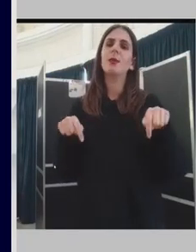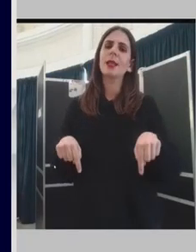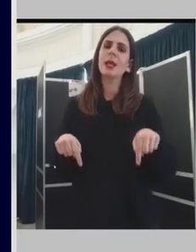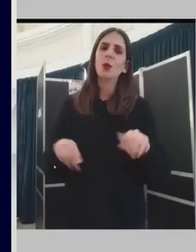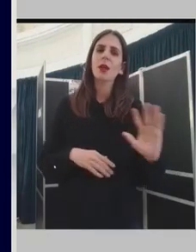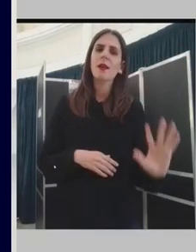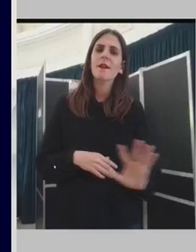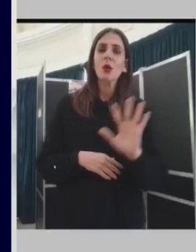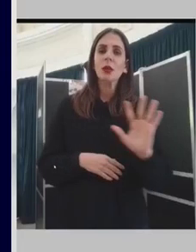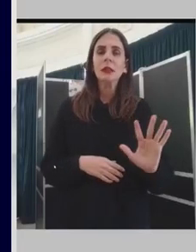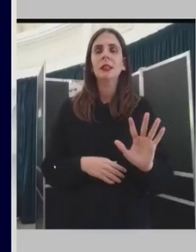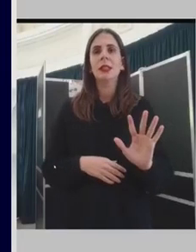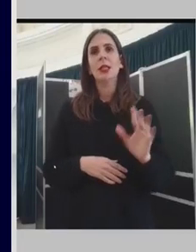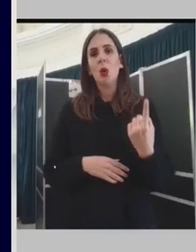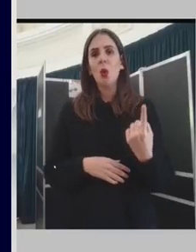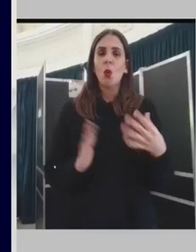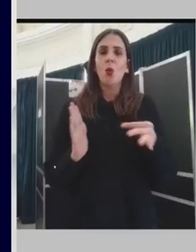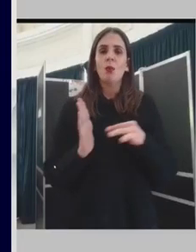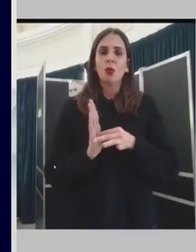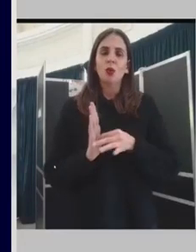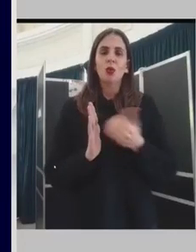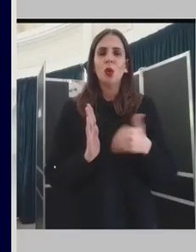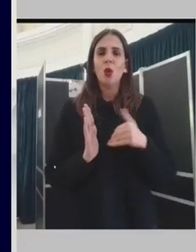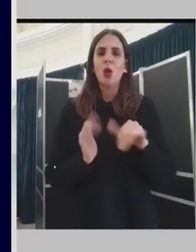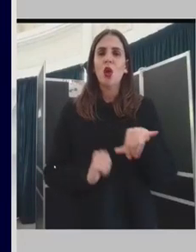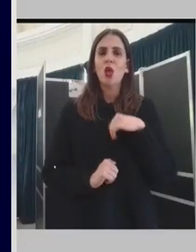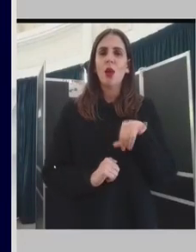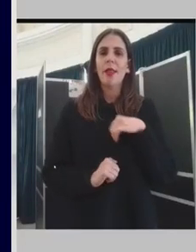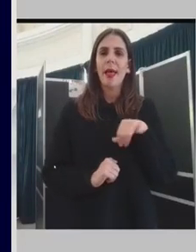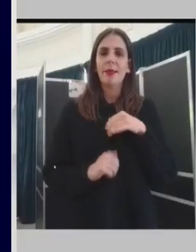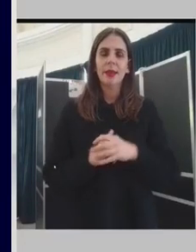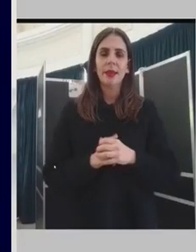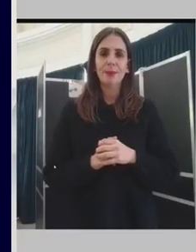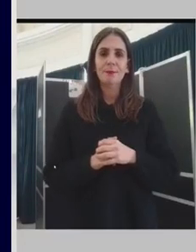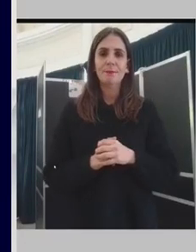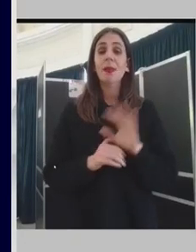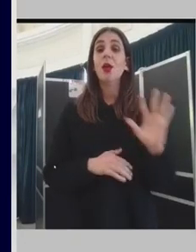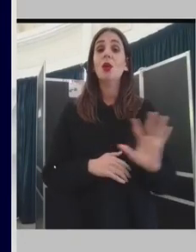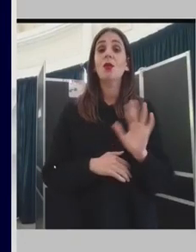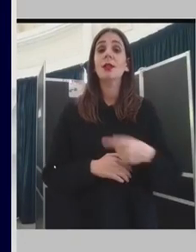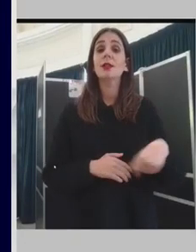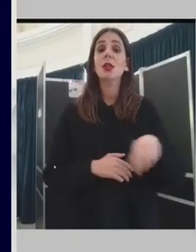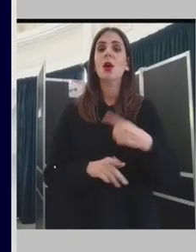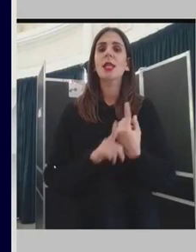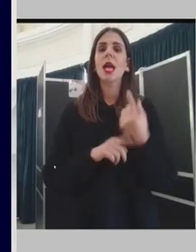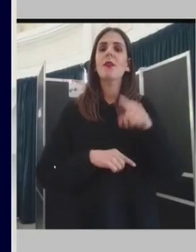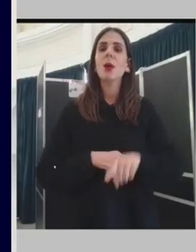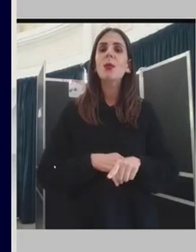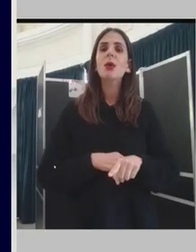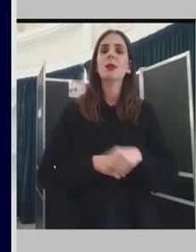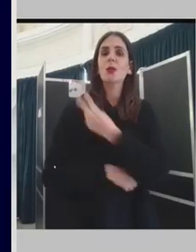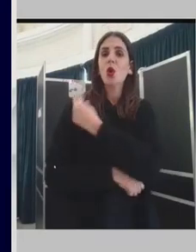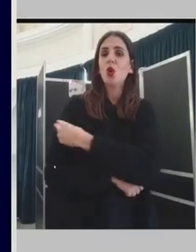ecco la nota dolente, probabilmente dovremmo rivedere anche l'approccio come Croce